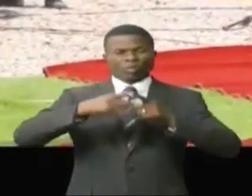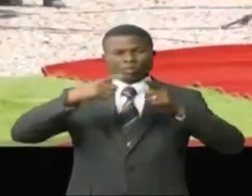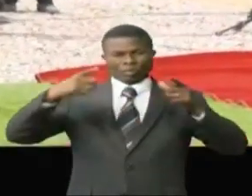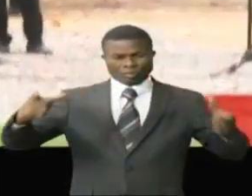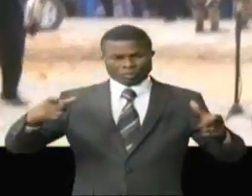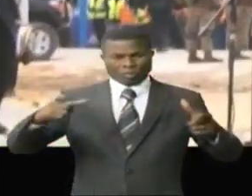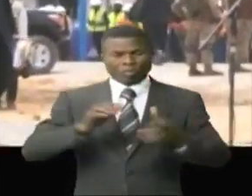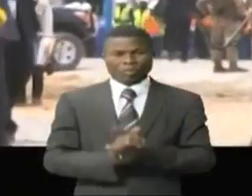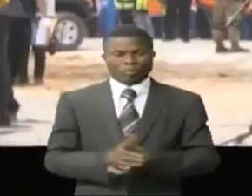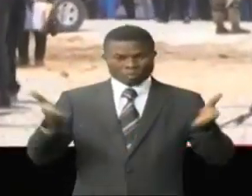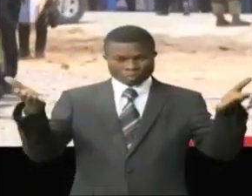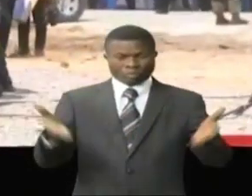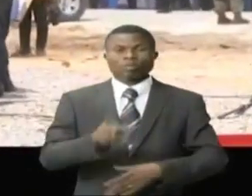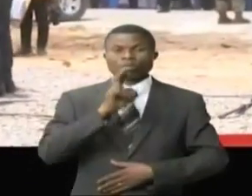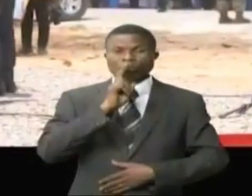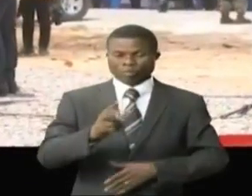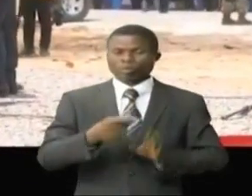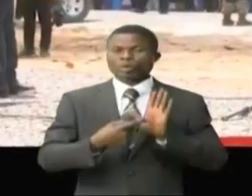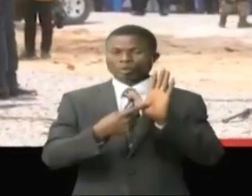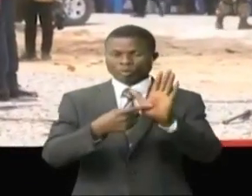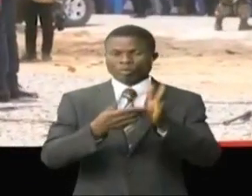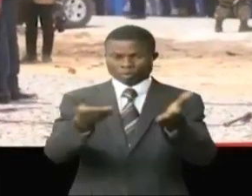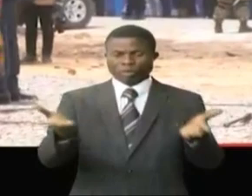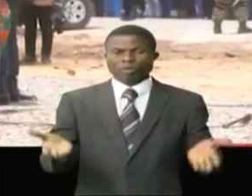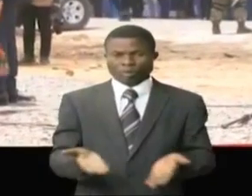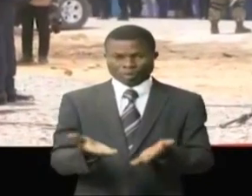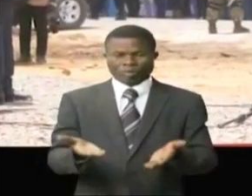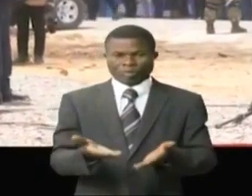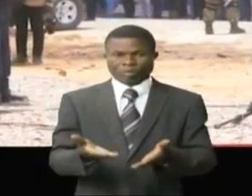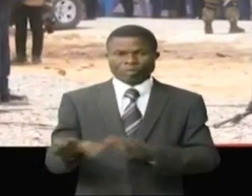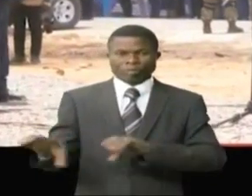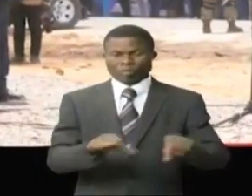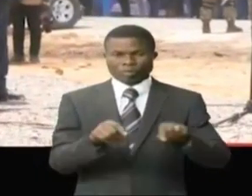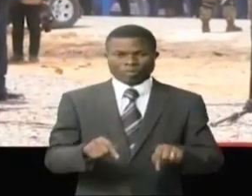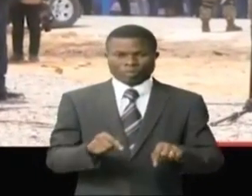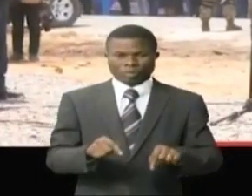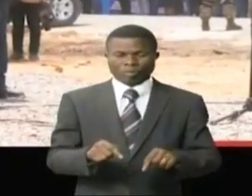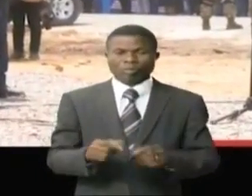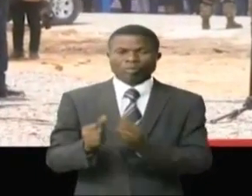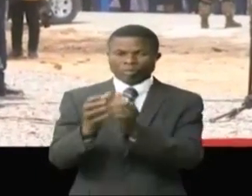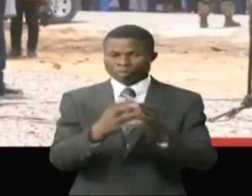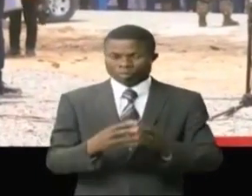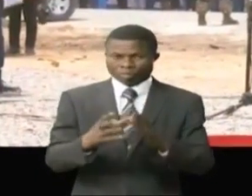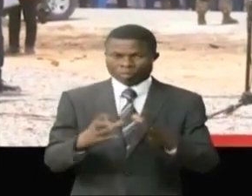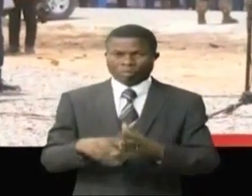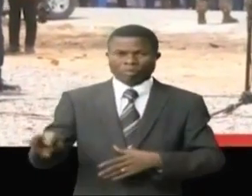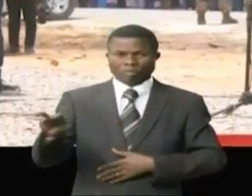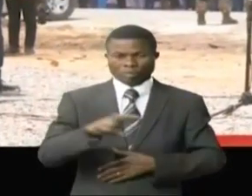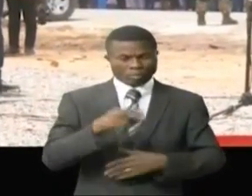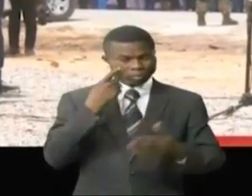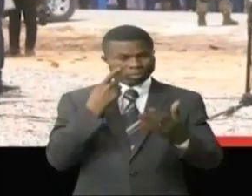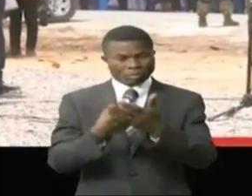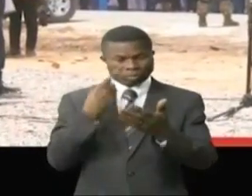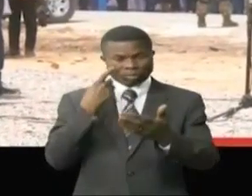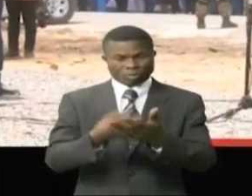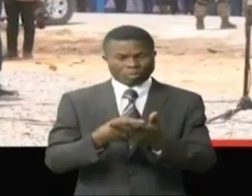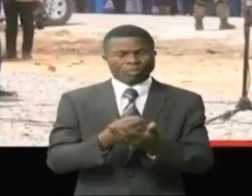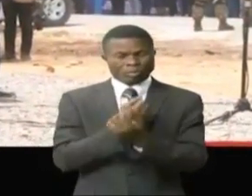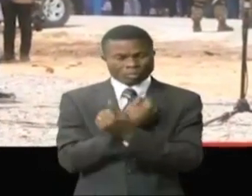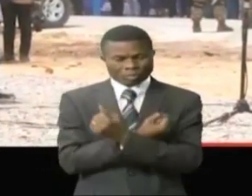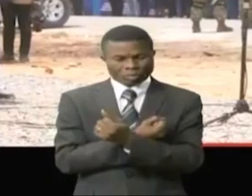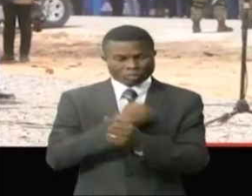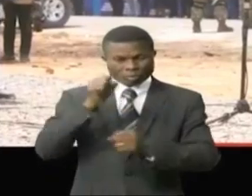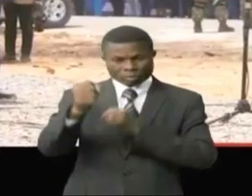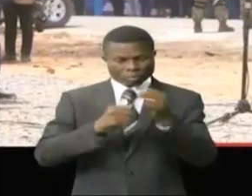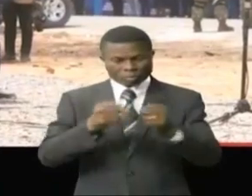la présence rehausse cette manifestation, je voudrais qu'ensemble nous contemplions sa bravoure dans la lutte